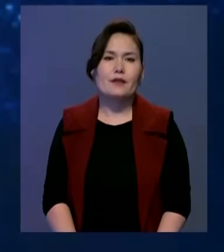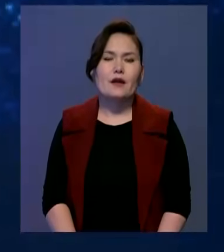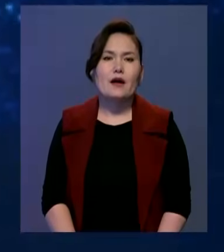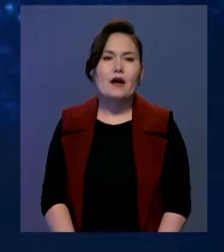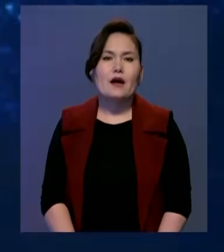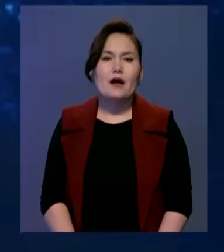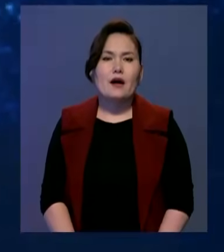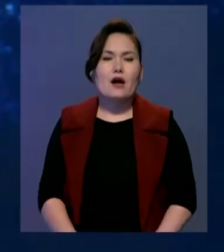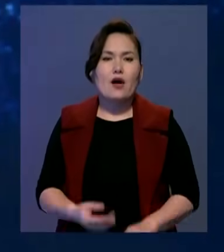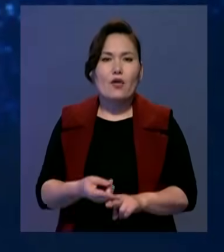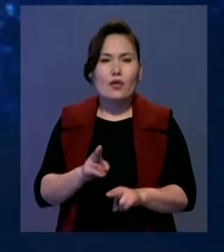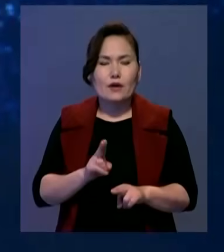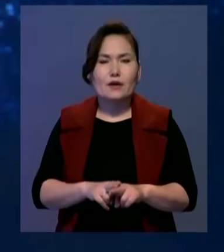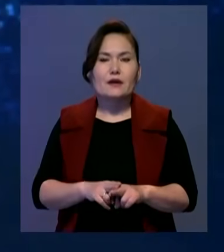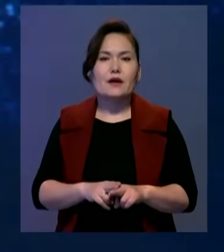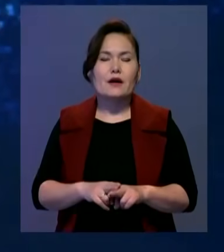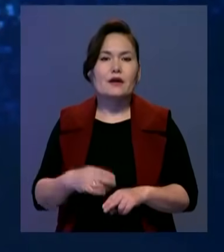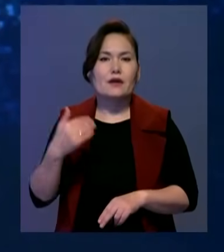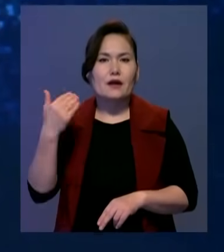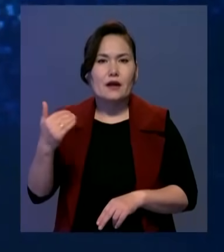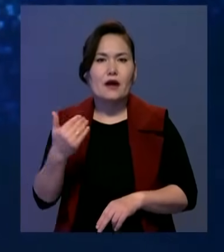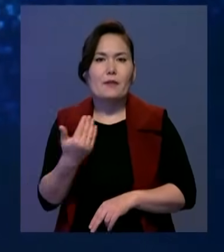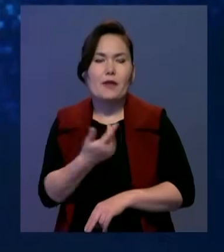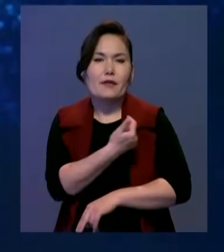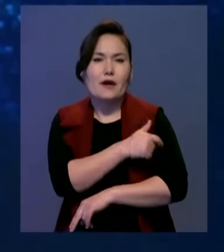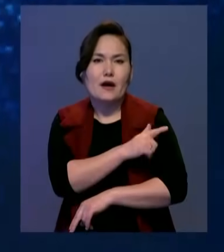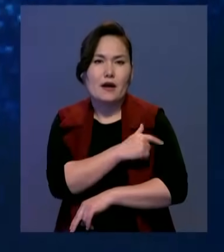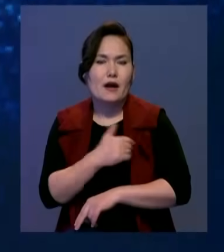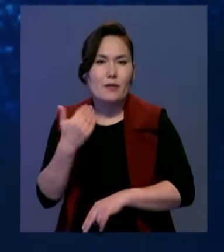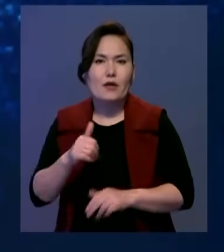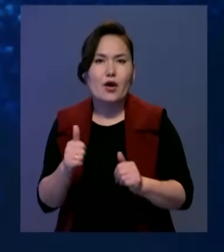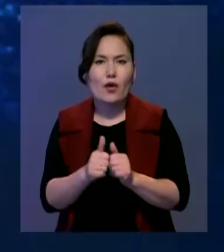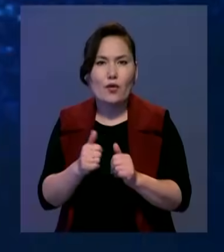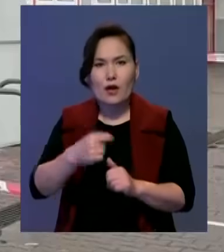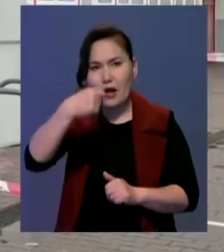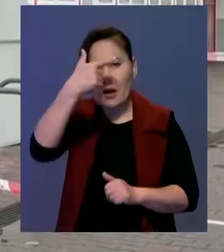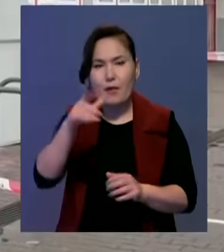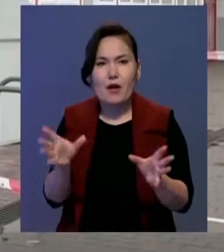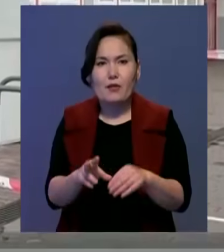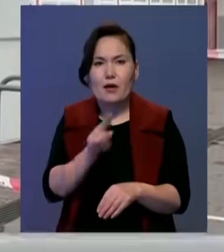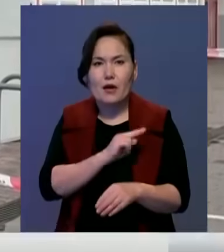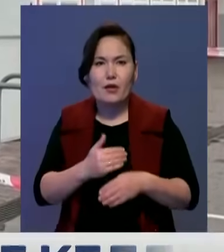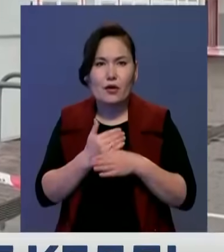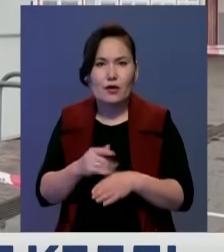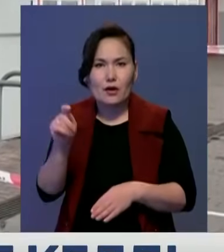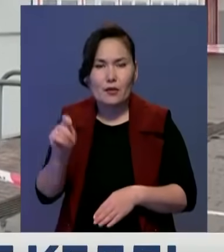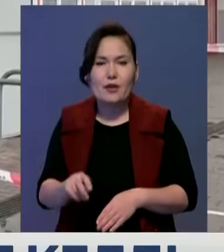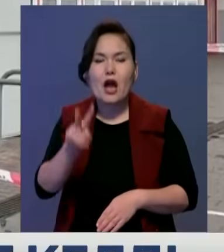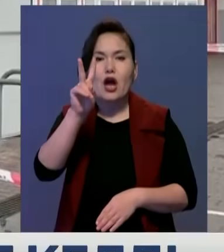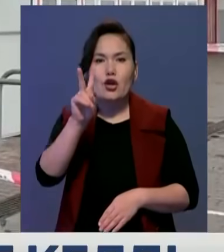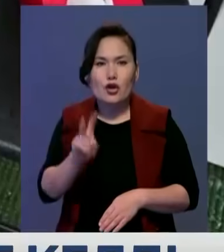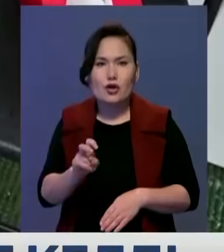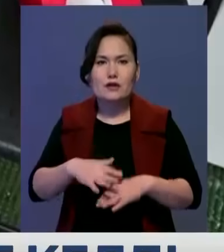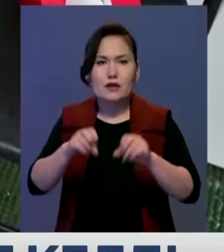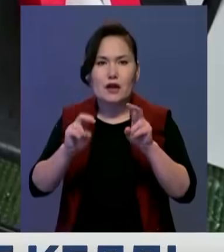Адамның күні адаммен. Осы қағидамен поляк дәрігері көрші Словакиядағы әріптестеріне көмекке келді. 200-ден астам